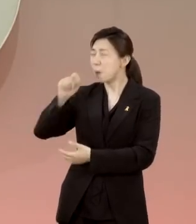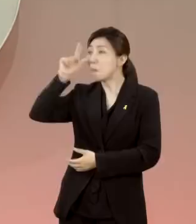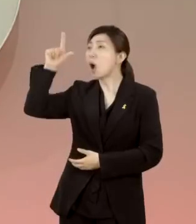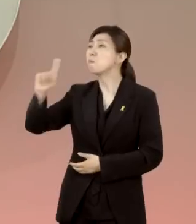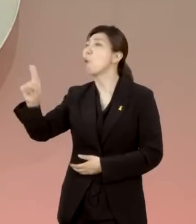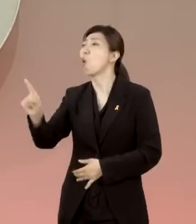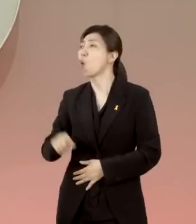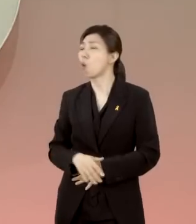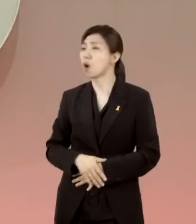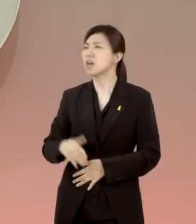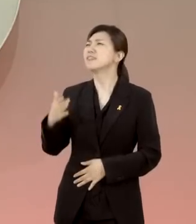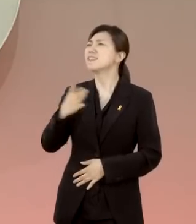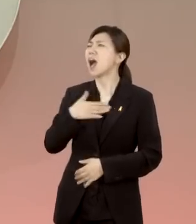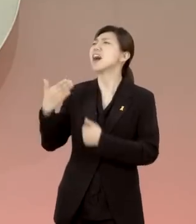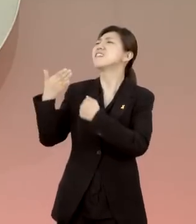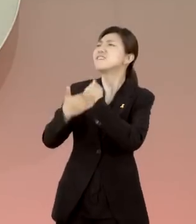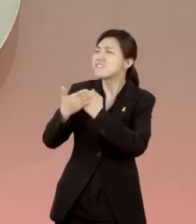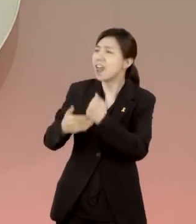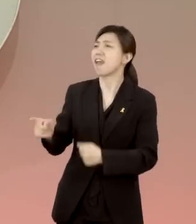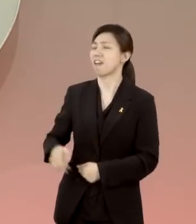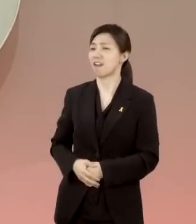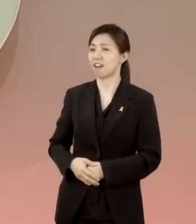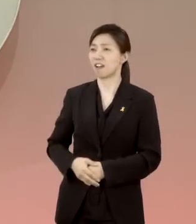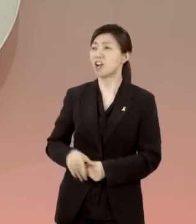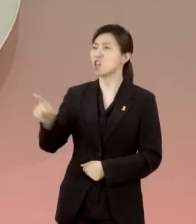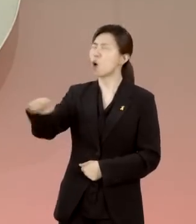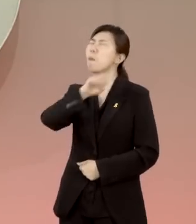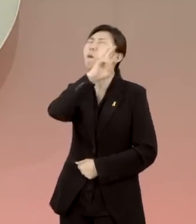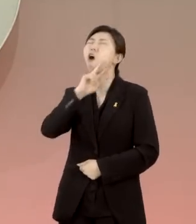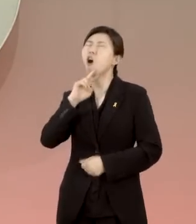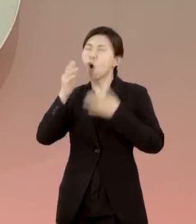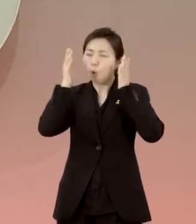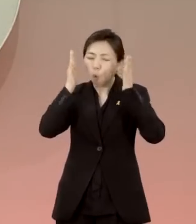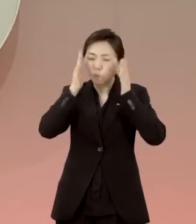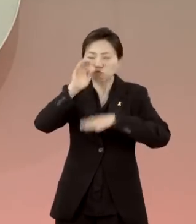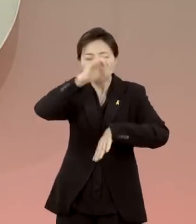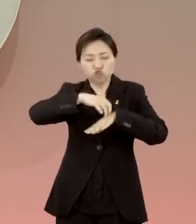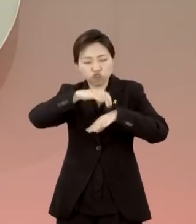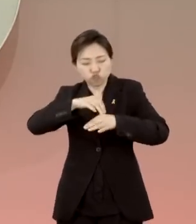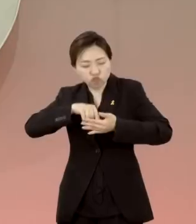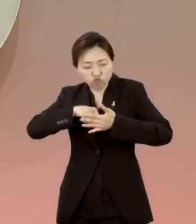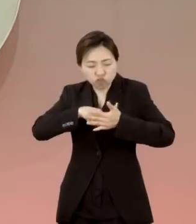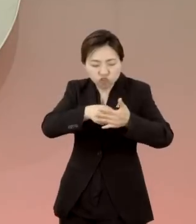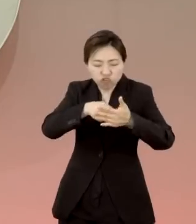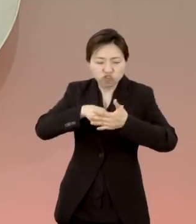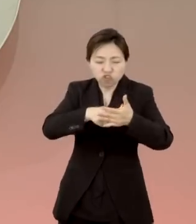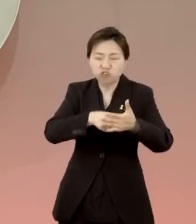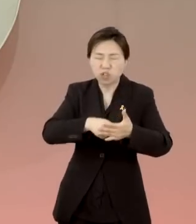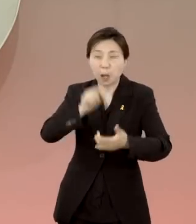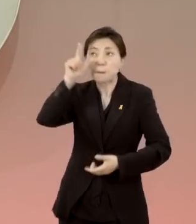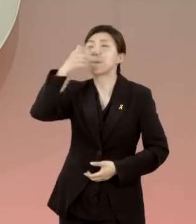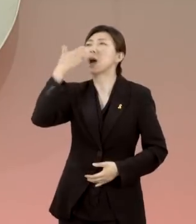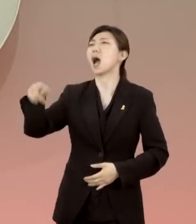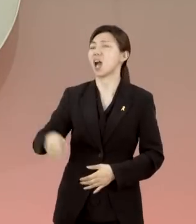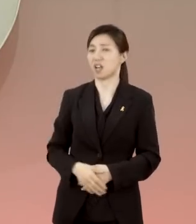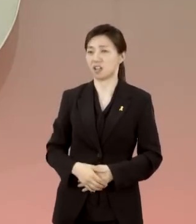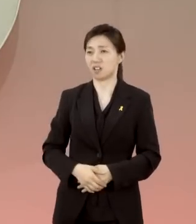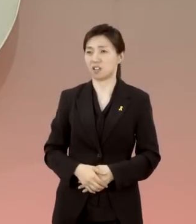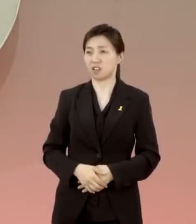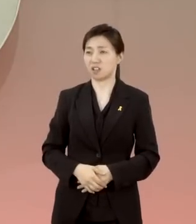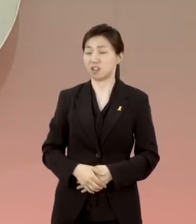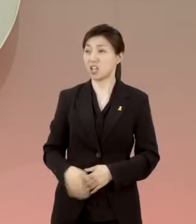나 덕분에 편하게 공부하고 수행해서 내가 너희들